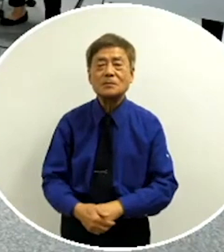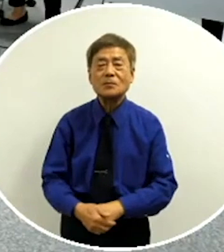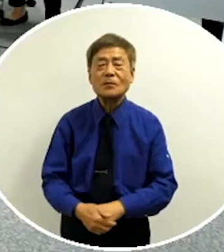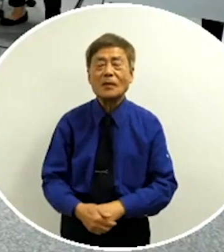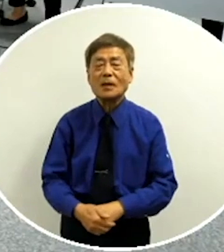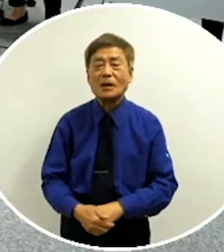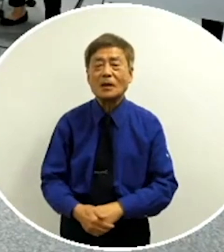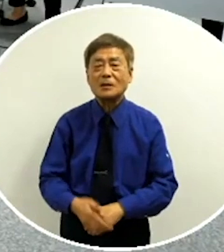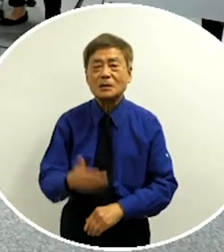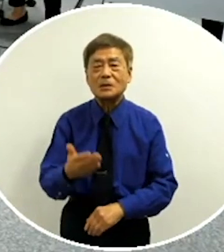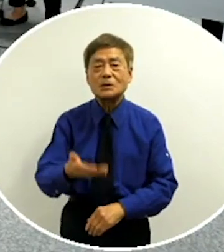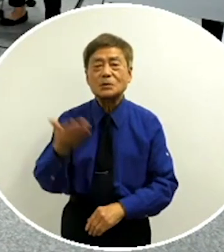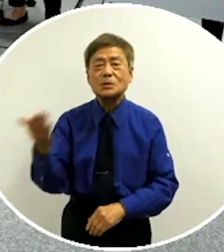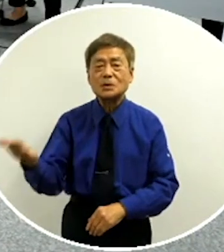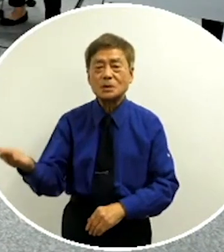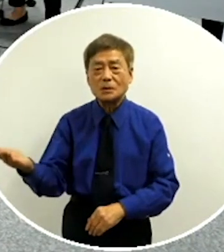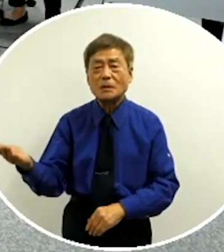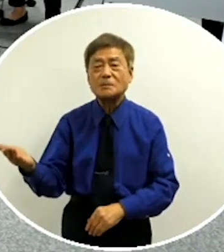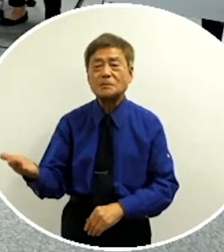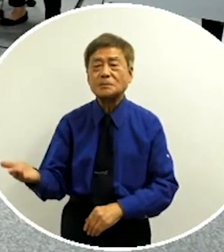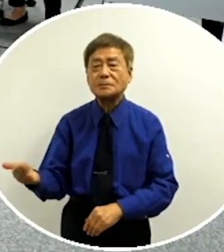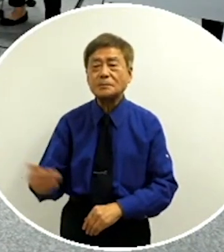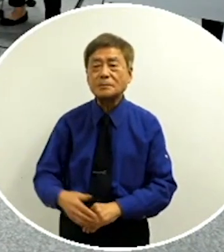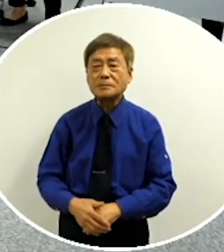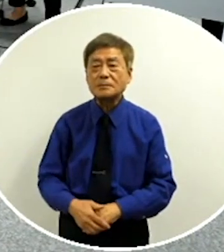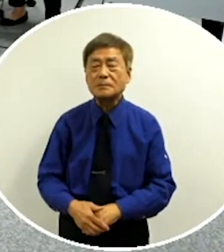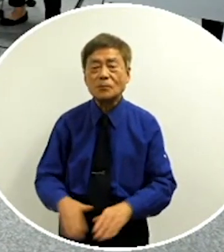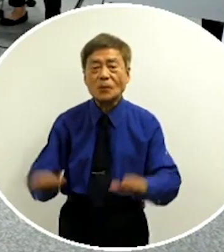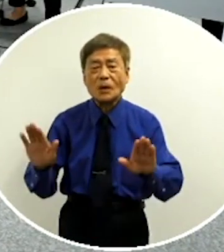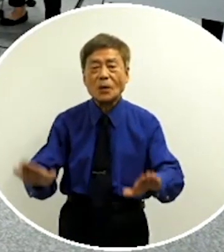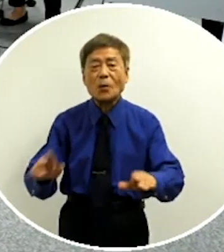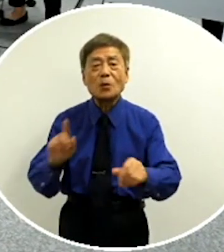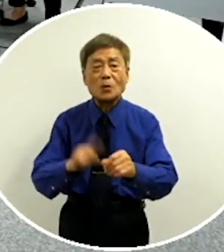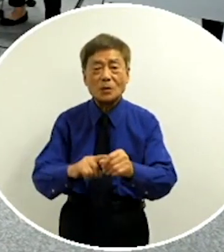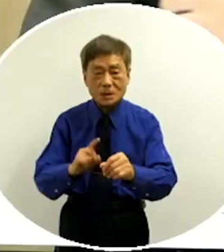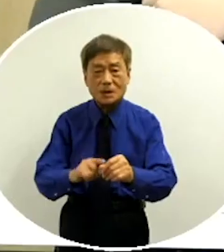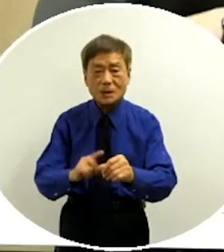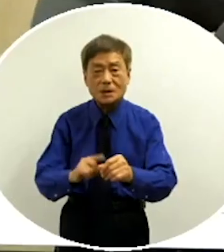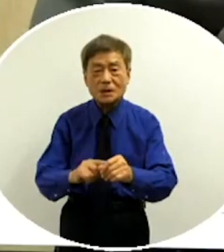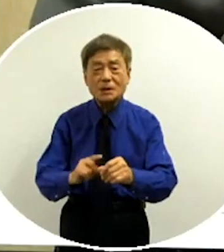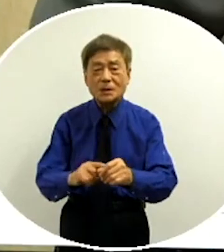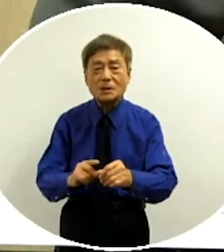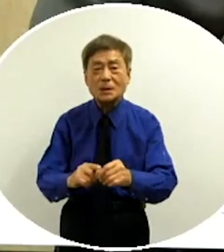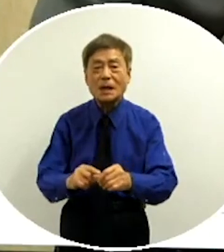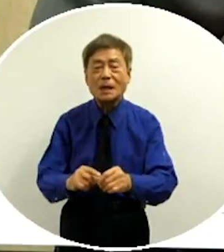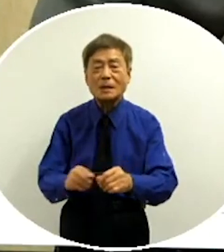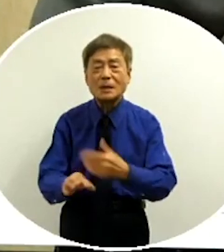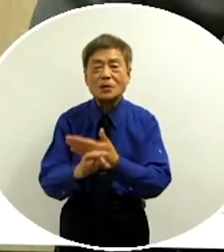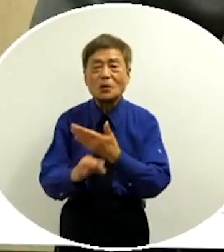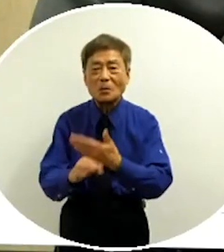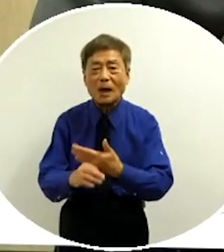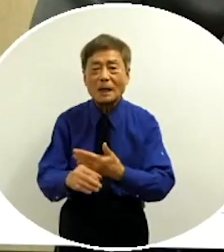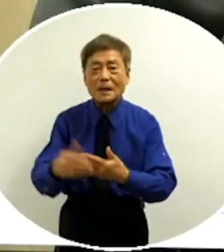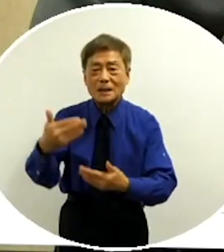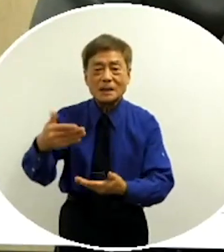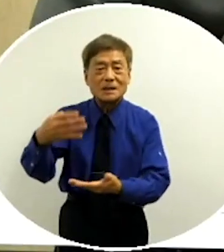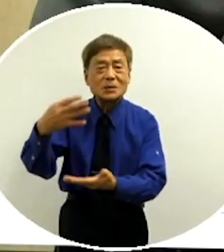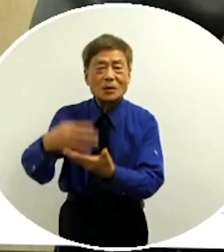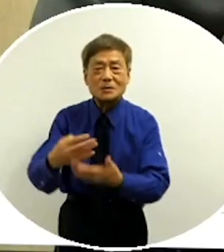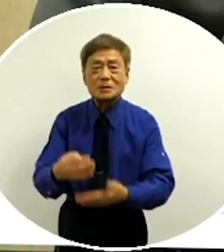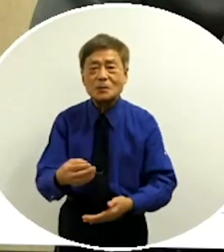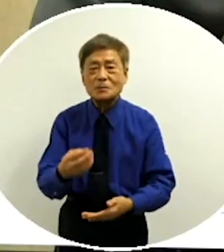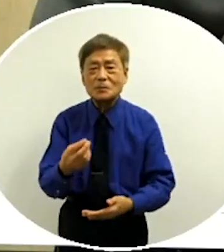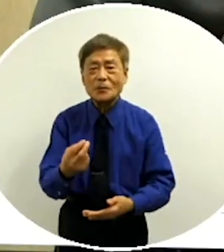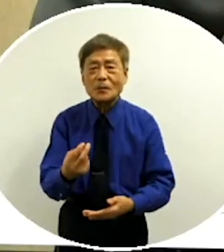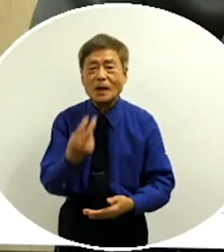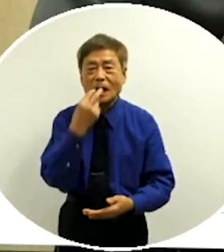しましたが5番なさい越冬今年に入って特に香川県の場合社民党